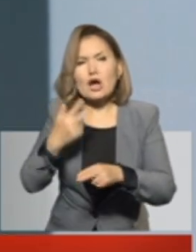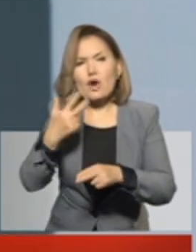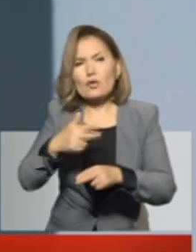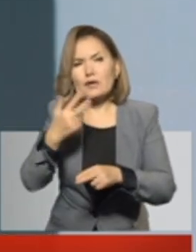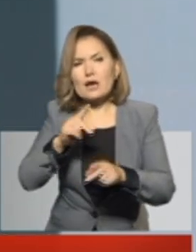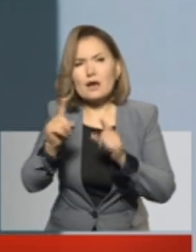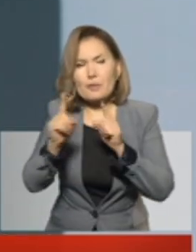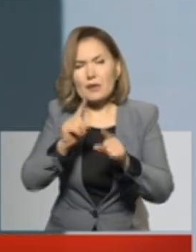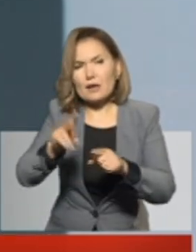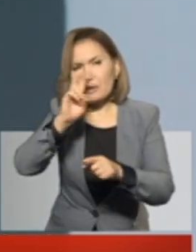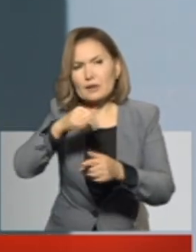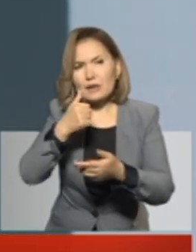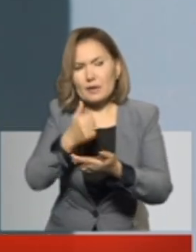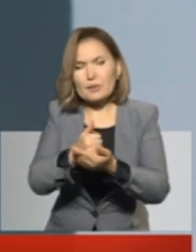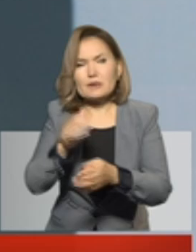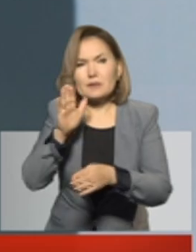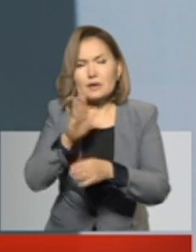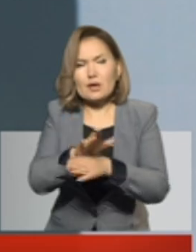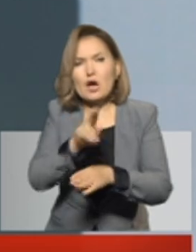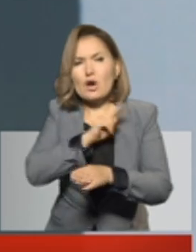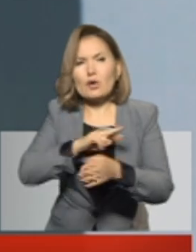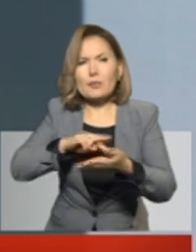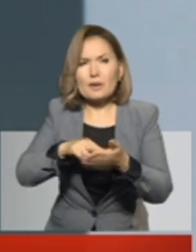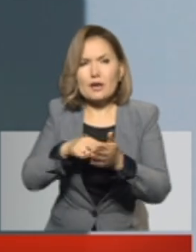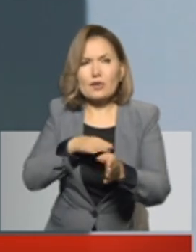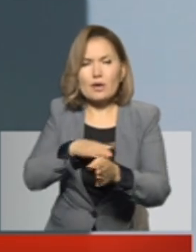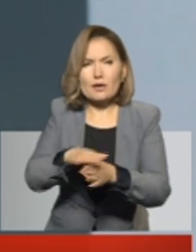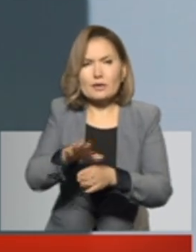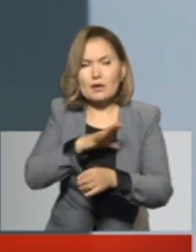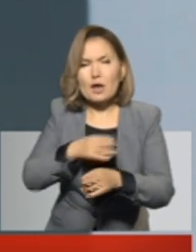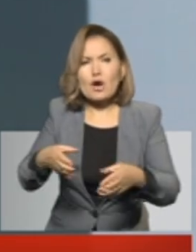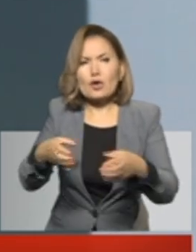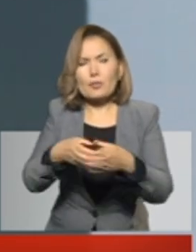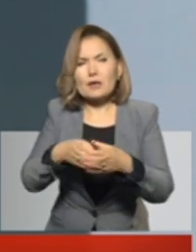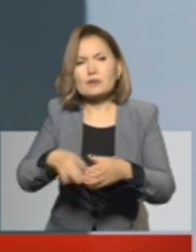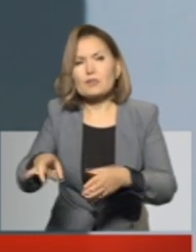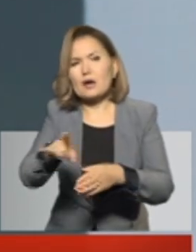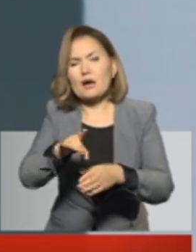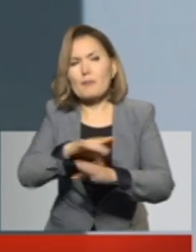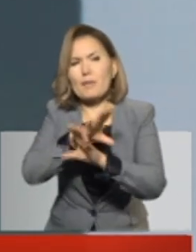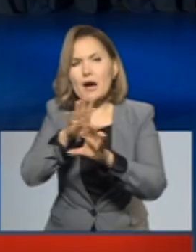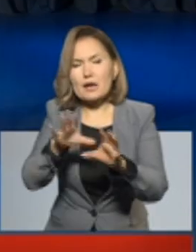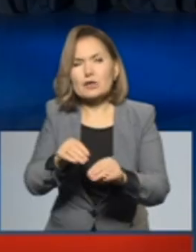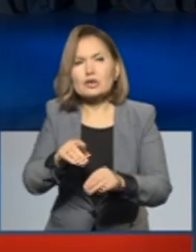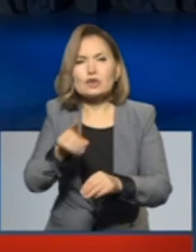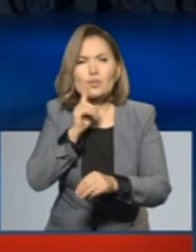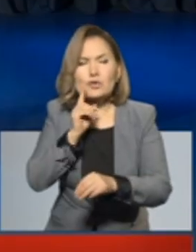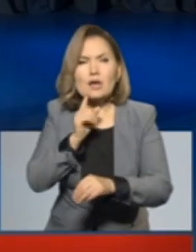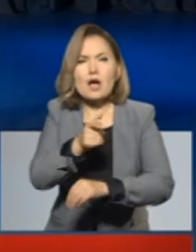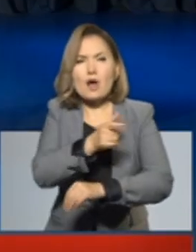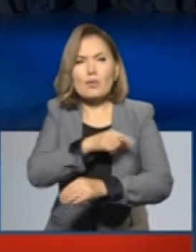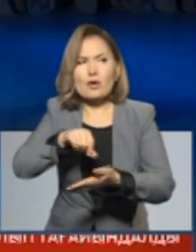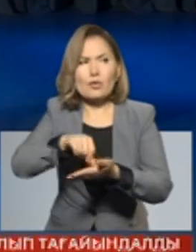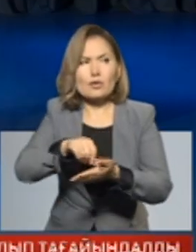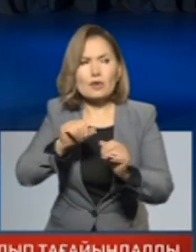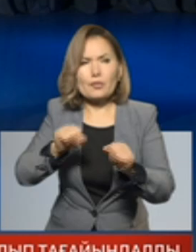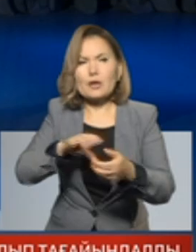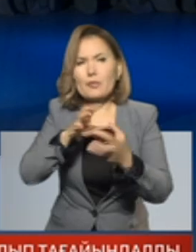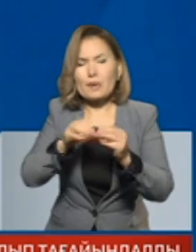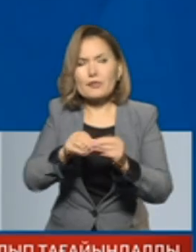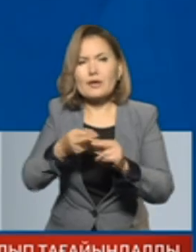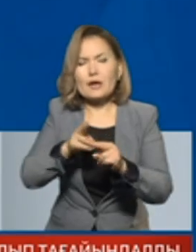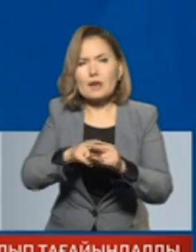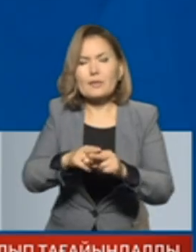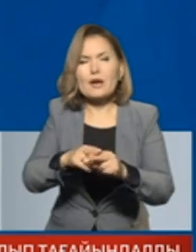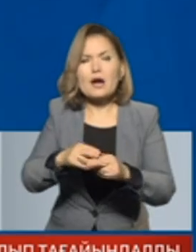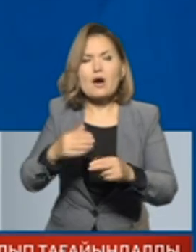33-ші сессиясында мемлекет басшысының тапсырмасын іске асыру шеңберінде жүзеге асып отыр. Ұйымға республикадағы барлық жастар мүше бола алады. Олар